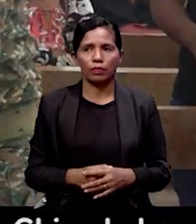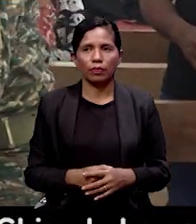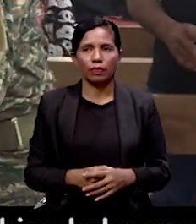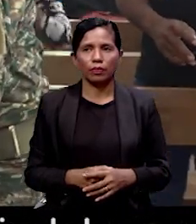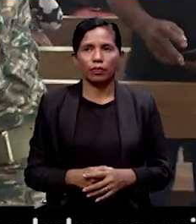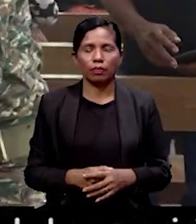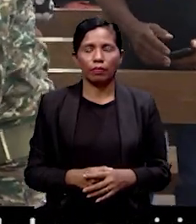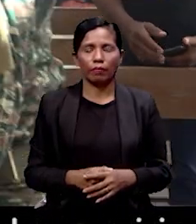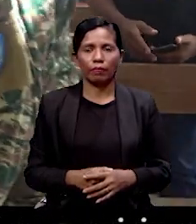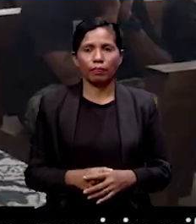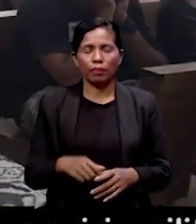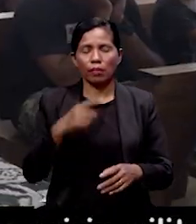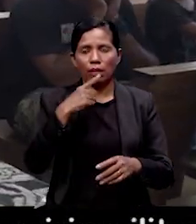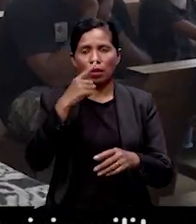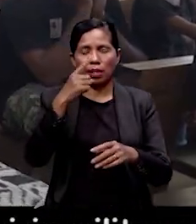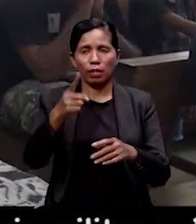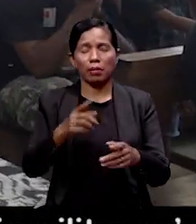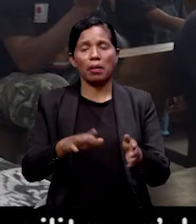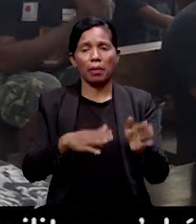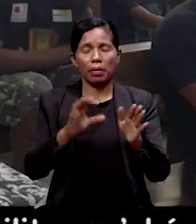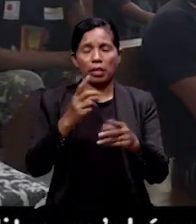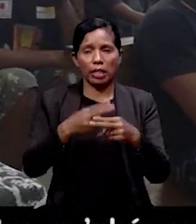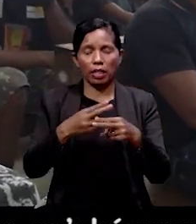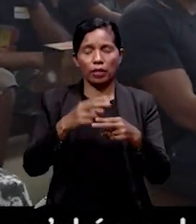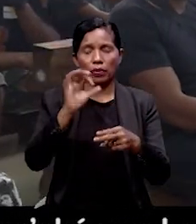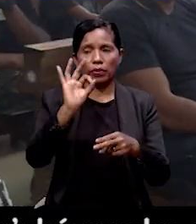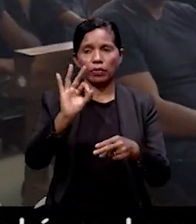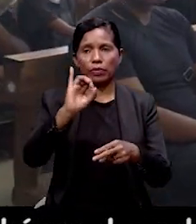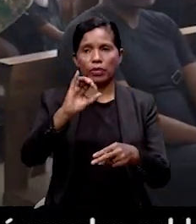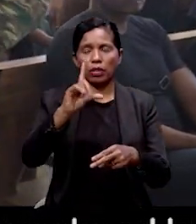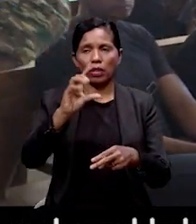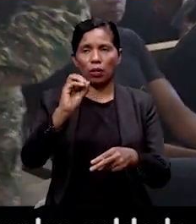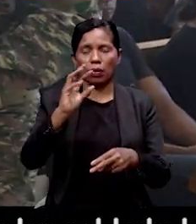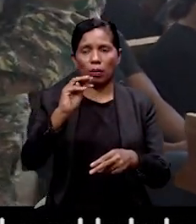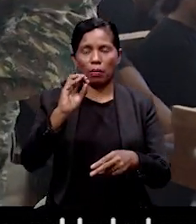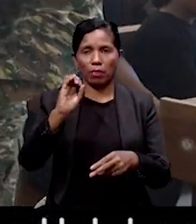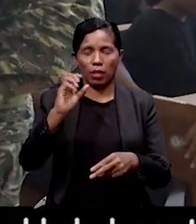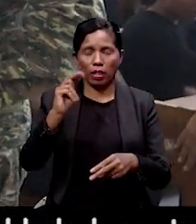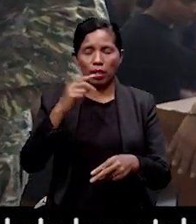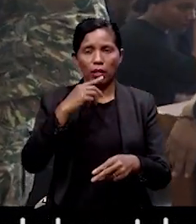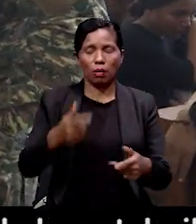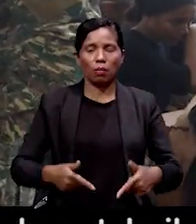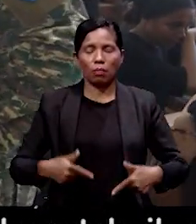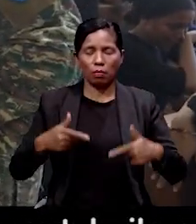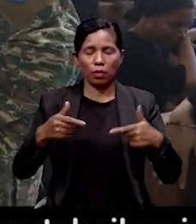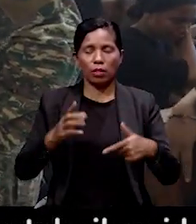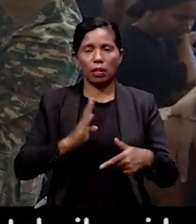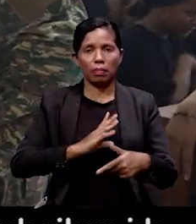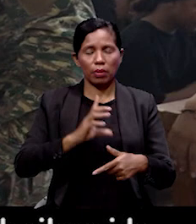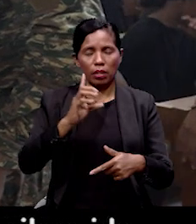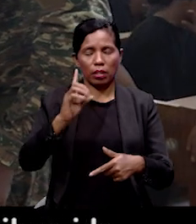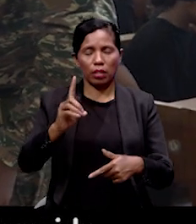Saudoso Luis Filomeno Rodrigues de Almeida ho código fuat lakore biru manumata moris iha bidau santana iha